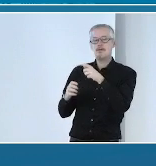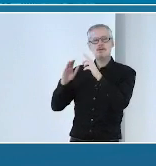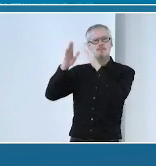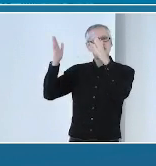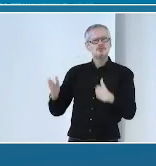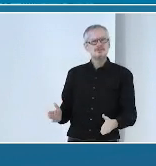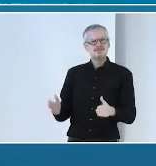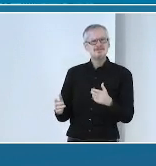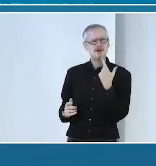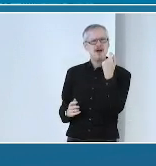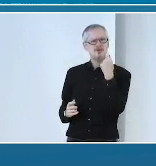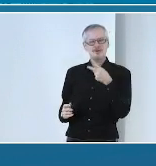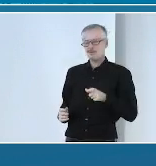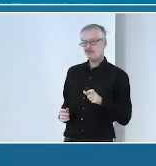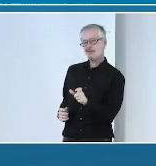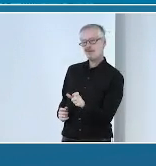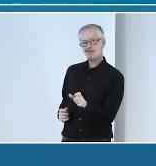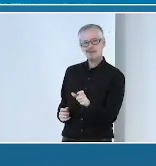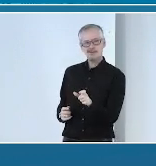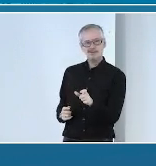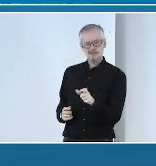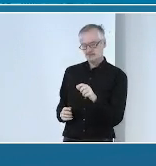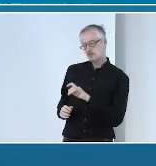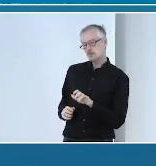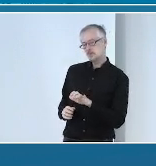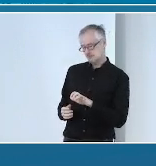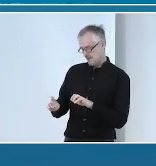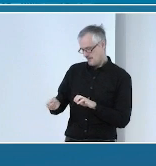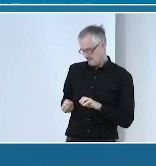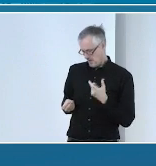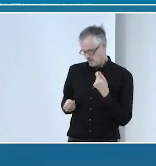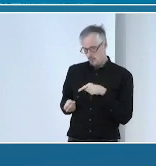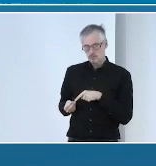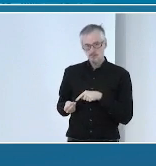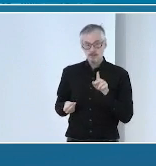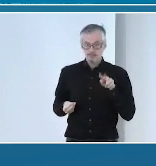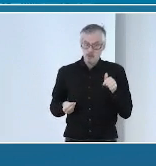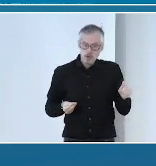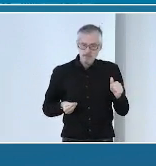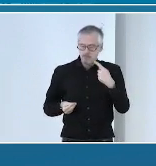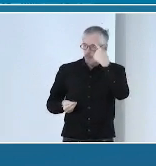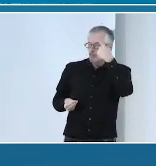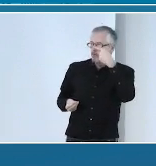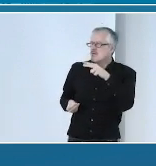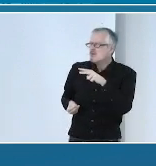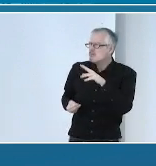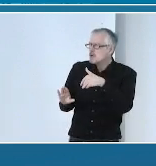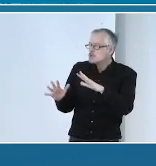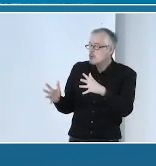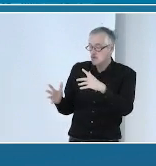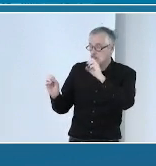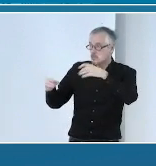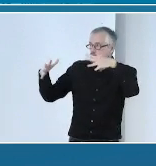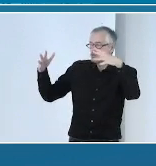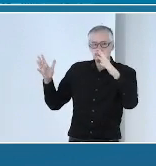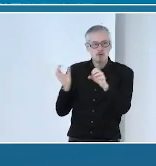sortent, mais ils ne peuvent pas imaginer ce qui s'est passé avant. C'est-à-dire qu'il y a quelqu'un qui a mis de l'argent, que la machine... Enfin, et leur vie de